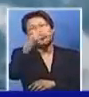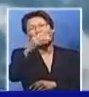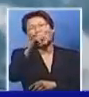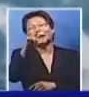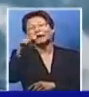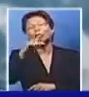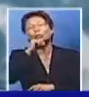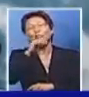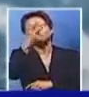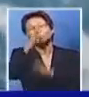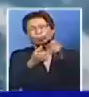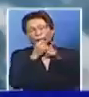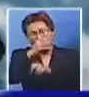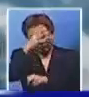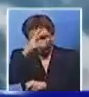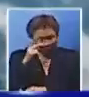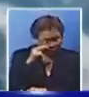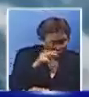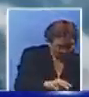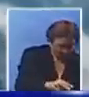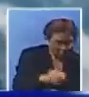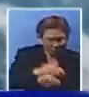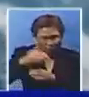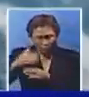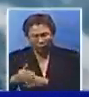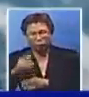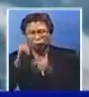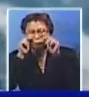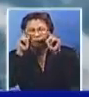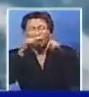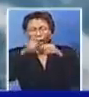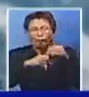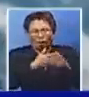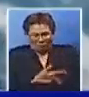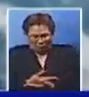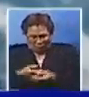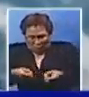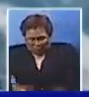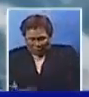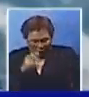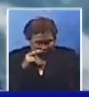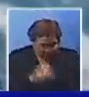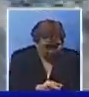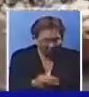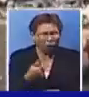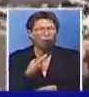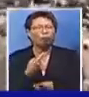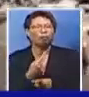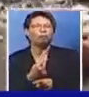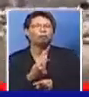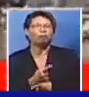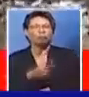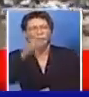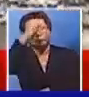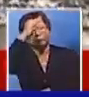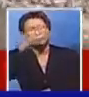17 tahun, ditemui bapanya Ayub Abdul Karim selepas menyedari mengenai kehilangan anaknya itu.